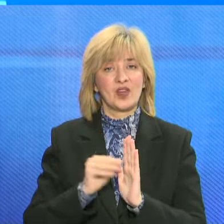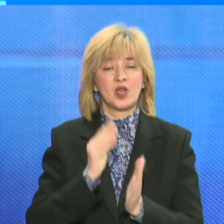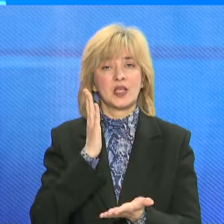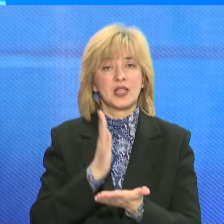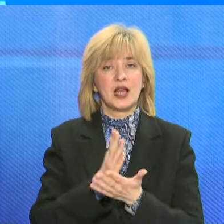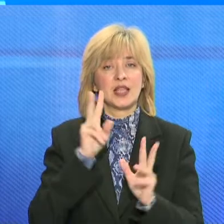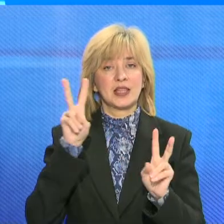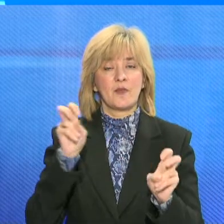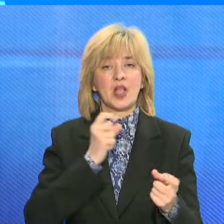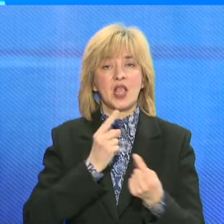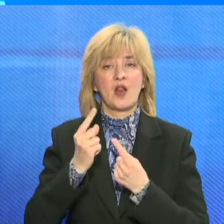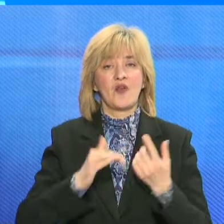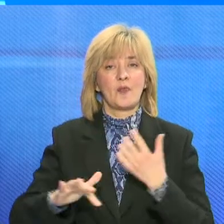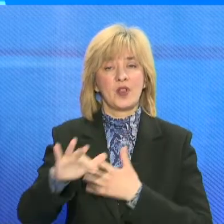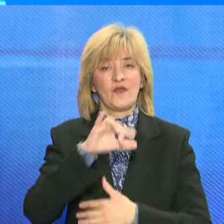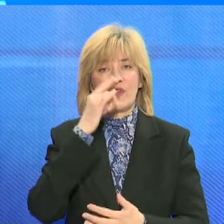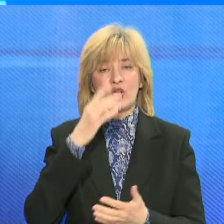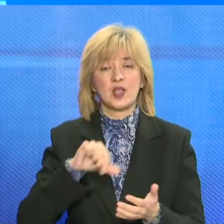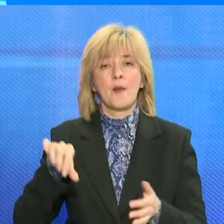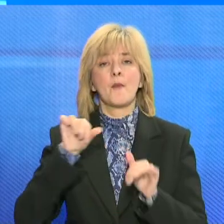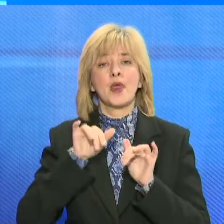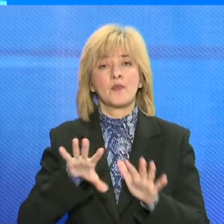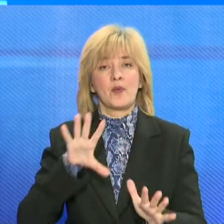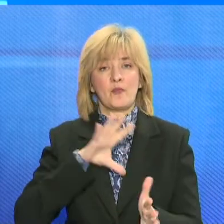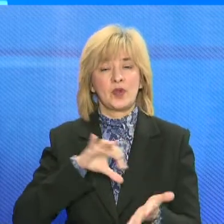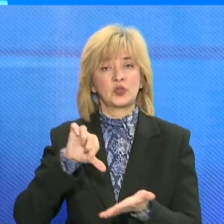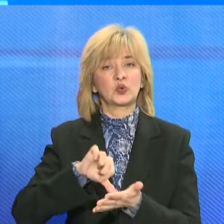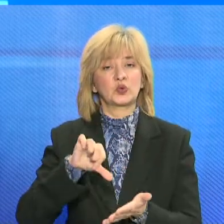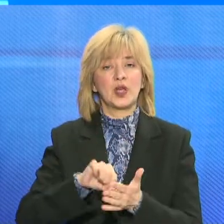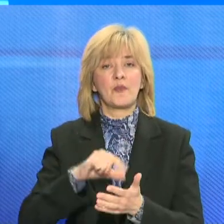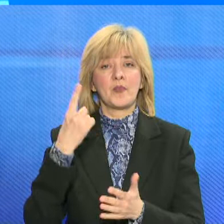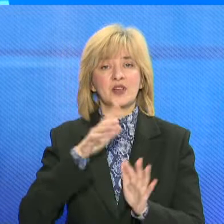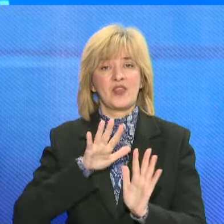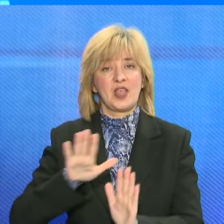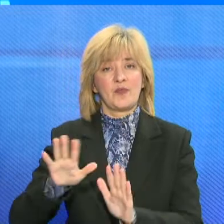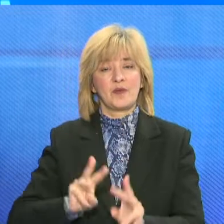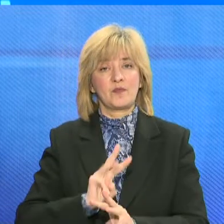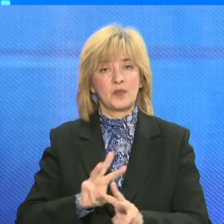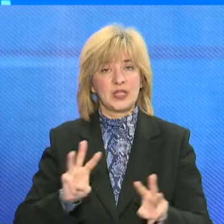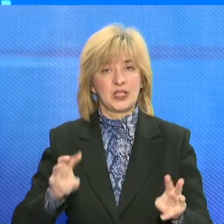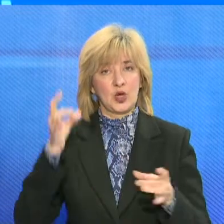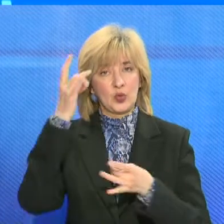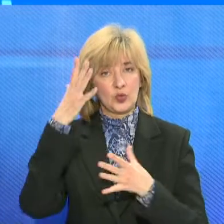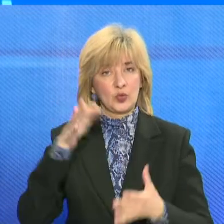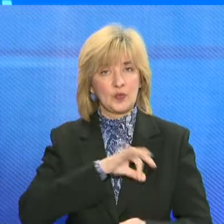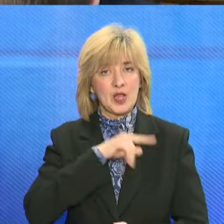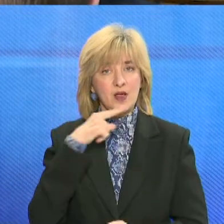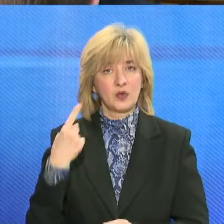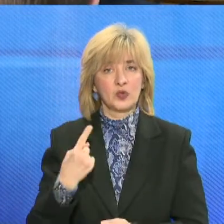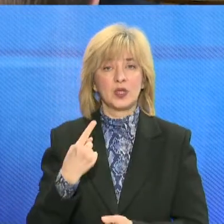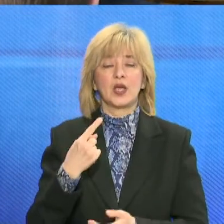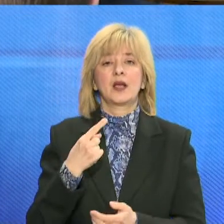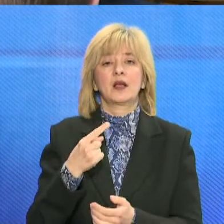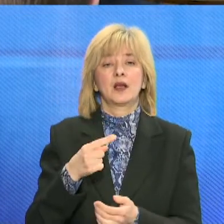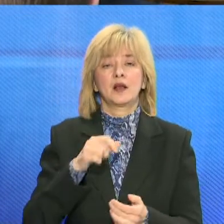Гродни. Мероприемство прошло с уделом первого наместника министра культуры Беларуси Валерия Громады. Дзякуючы творчым ідэям і